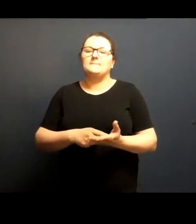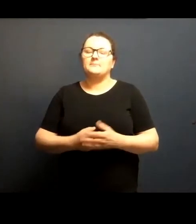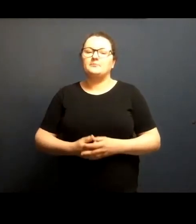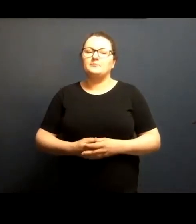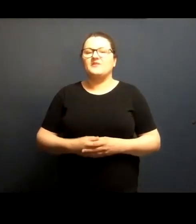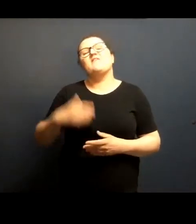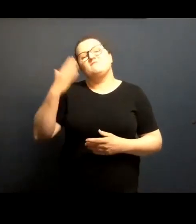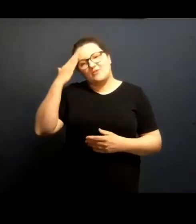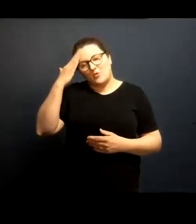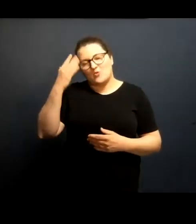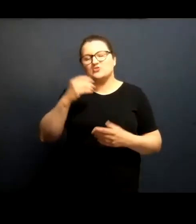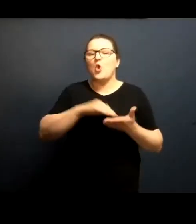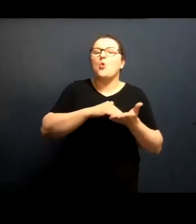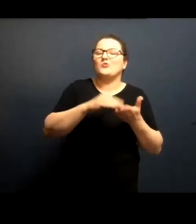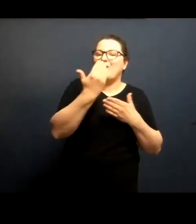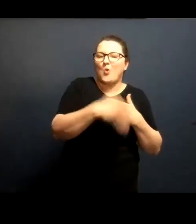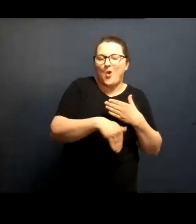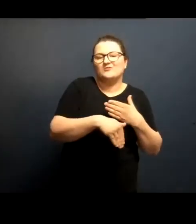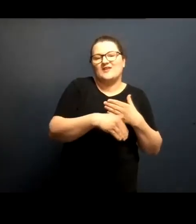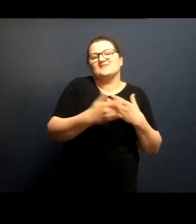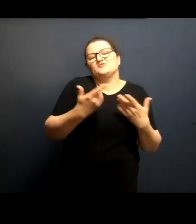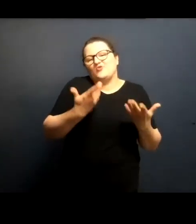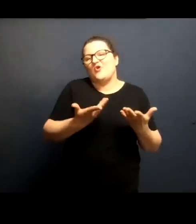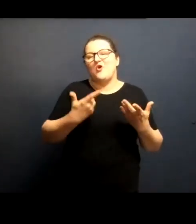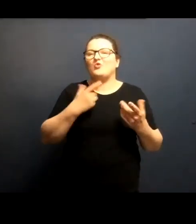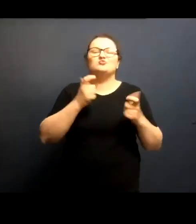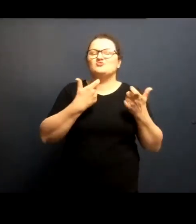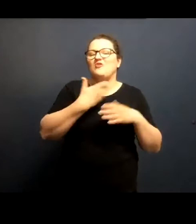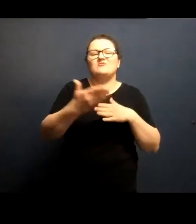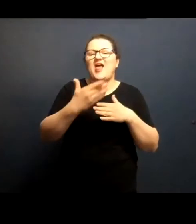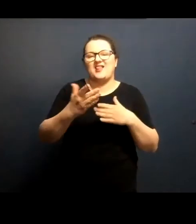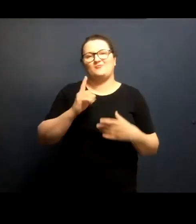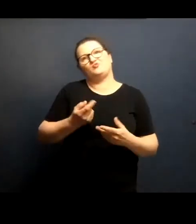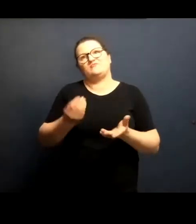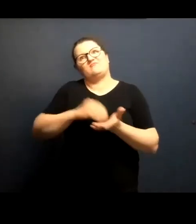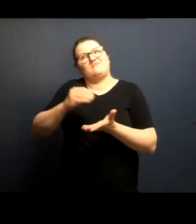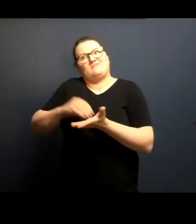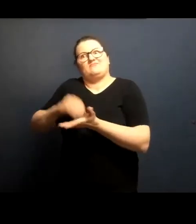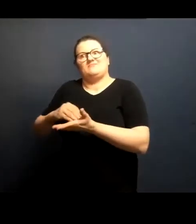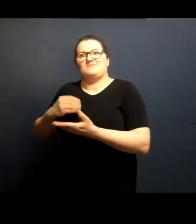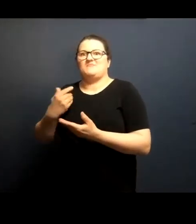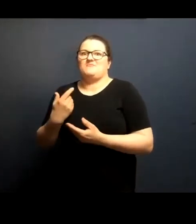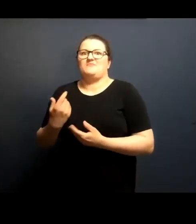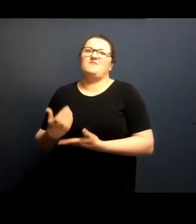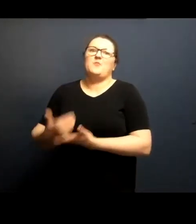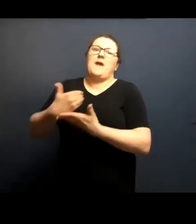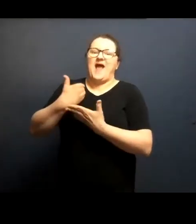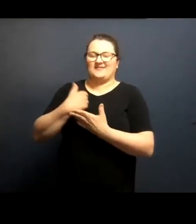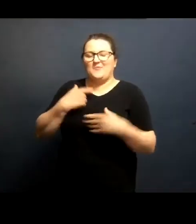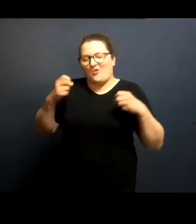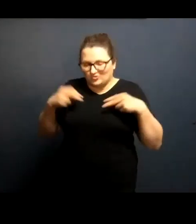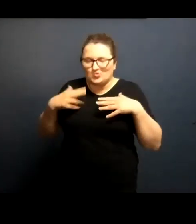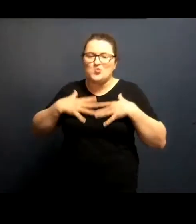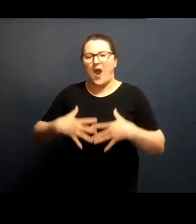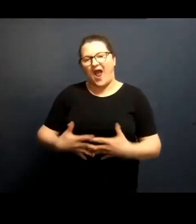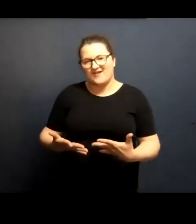Wiadomo, że po menopauzie wszystko, co ma podtrzymywać życie erotyczne, musi się odbywać ze wspomaganiem. Robisz się, słucha po prostu. To jest kobieta,